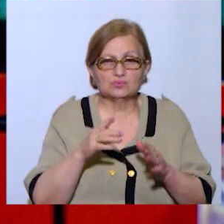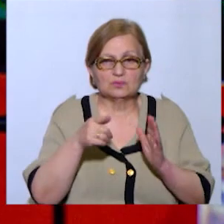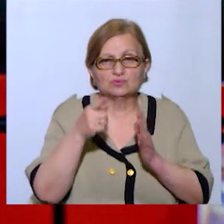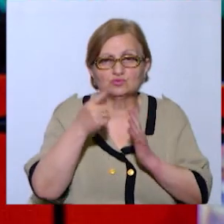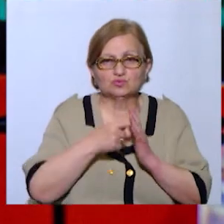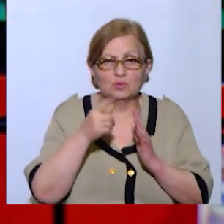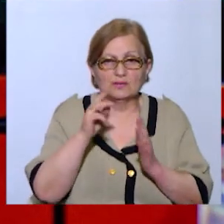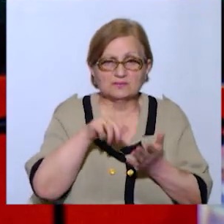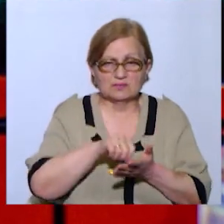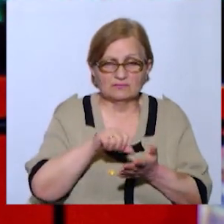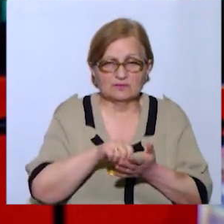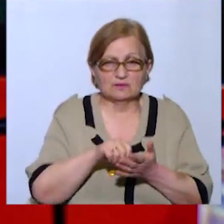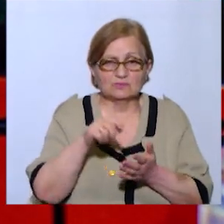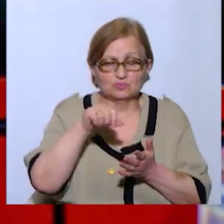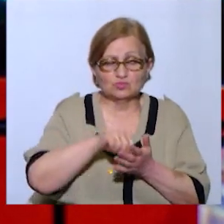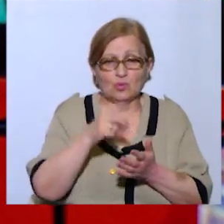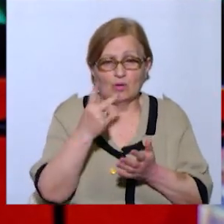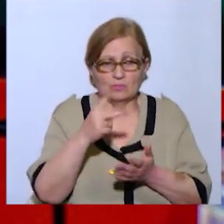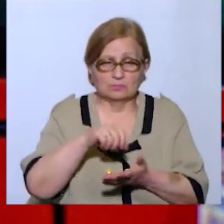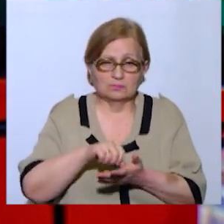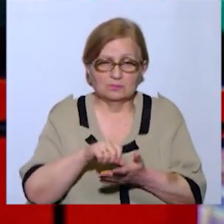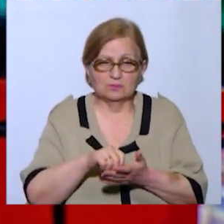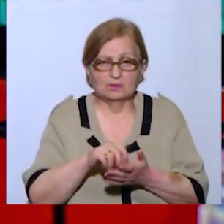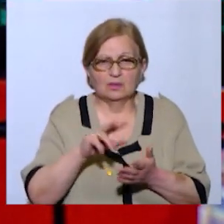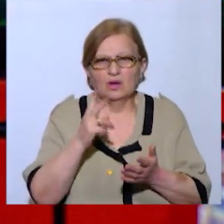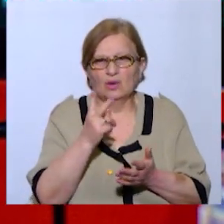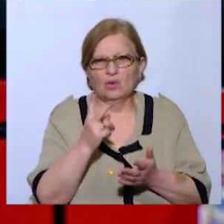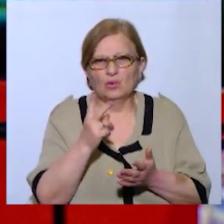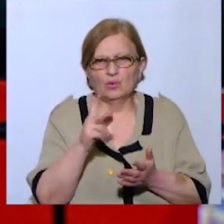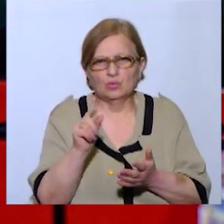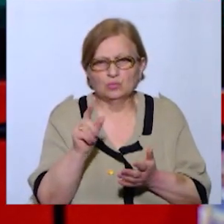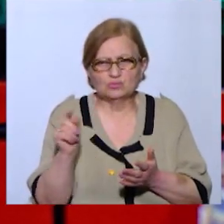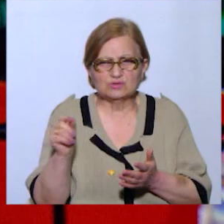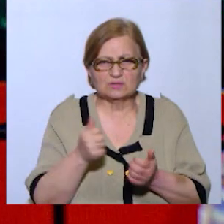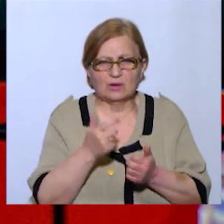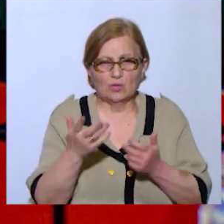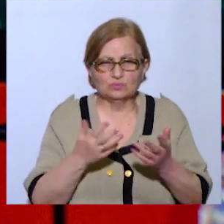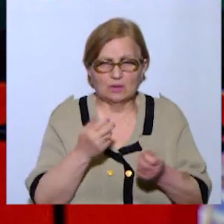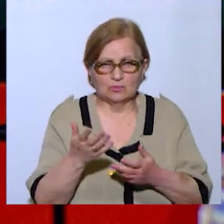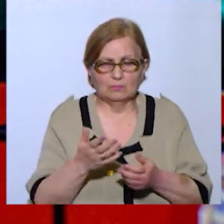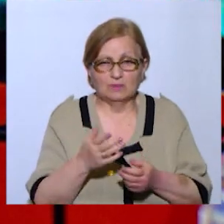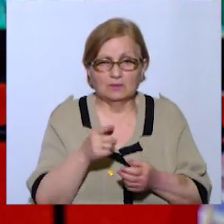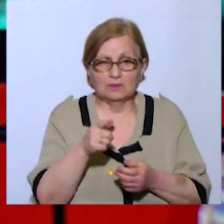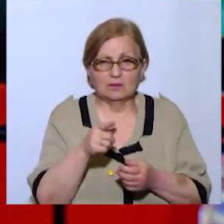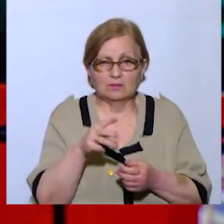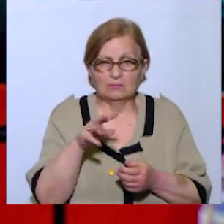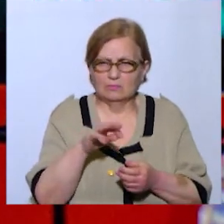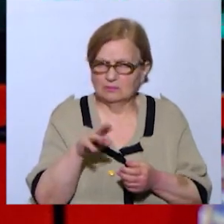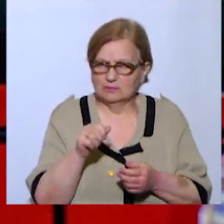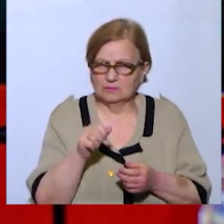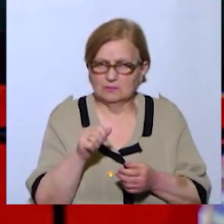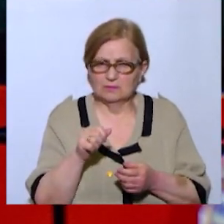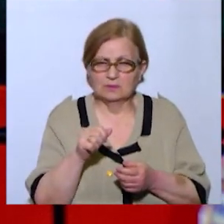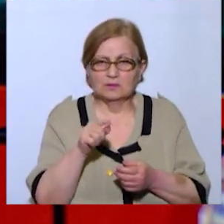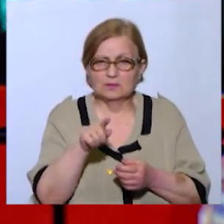რაოდენობის შემთხვევაში, ხოლო შუა ორი წევრის საშუალო ლუწი რაოდენობის შემთხვევაში, ხოლო მოდა, ეს არის